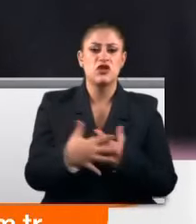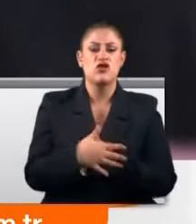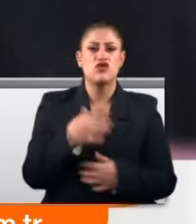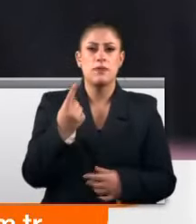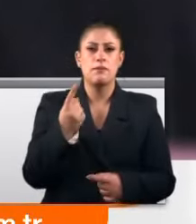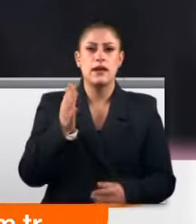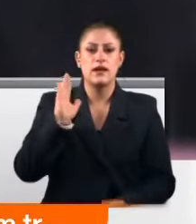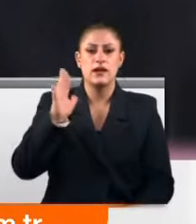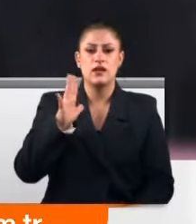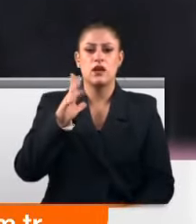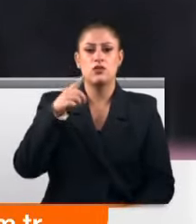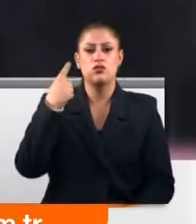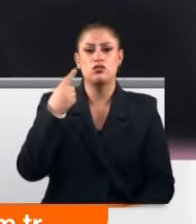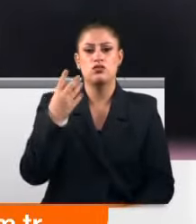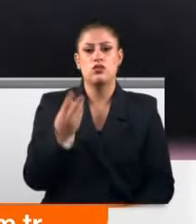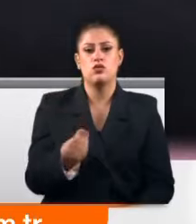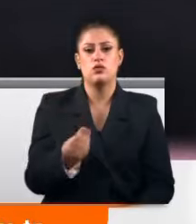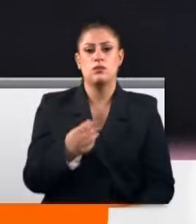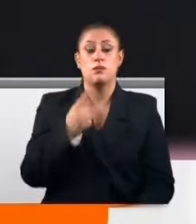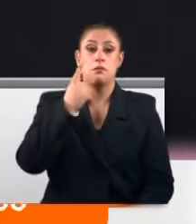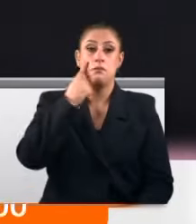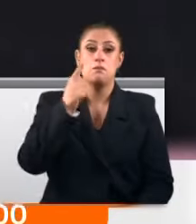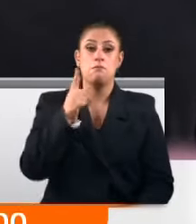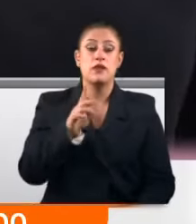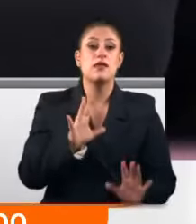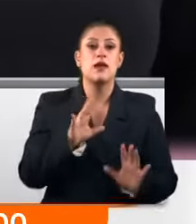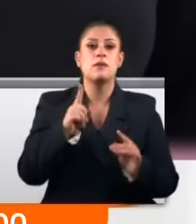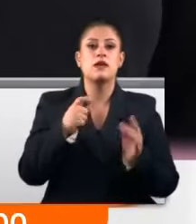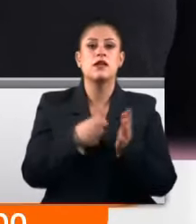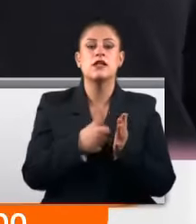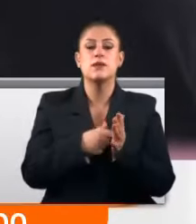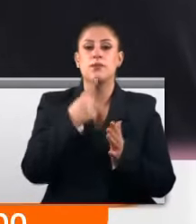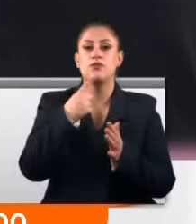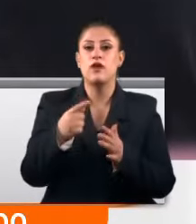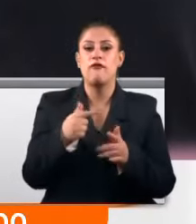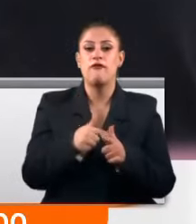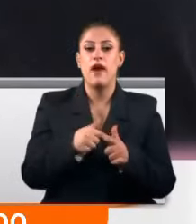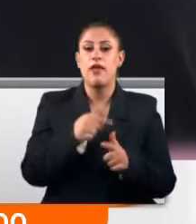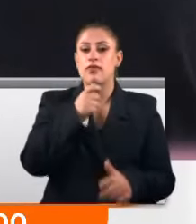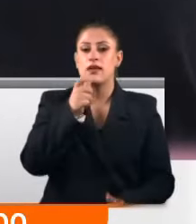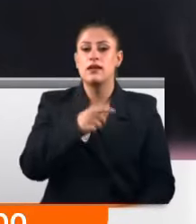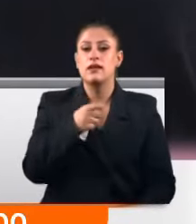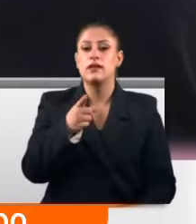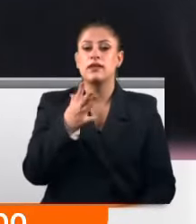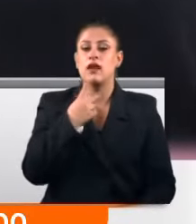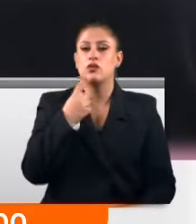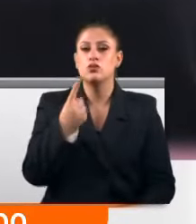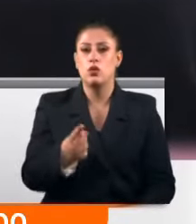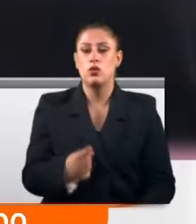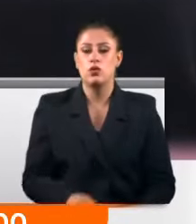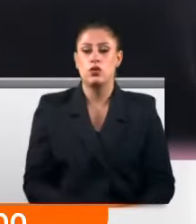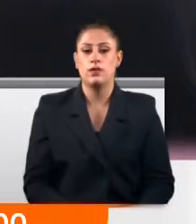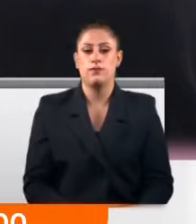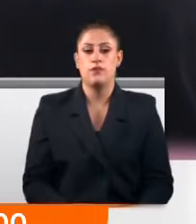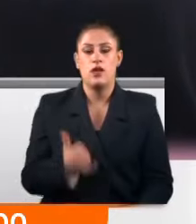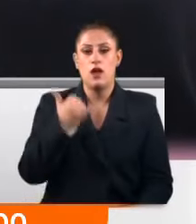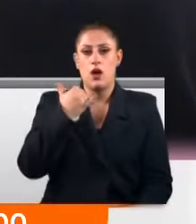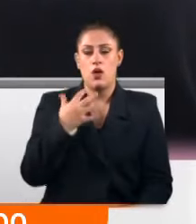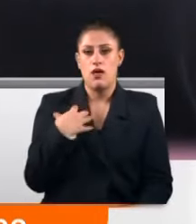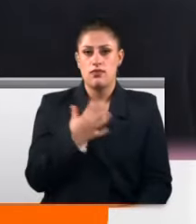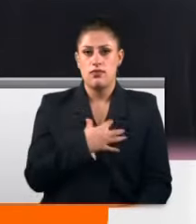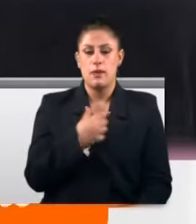giderdiğini düşündük bir de. Bak bir yer değil. İsmini söylüyor ya, ne diyor Fatih İl 5 saniyede size? Alo anne,